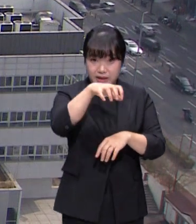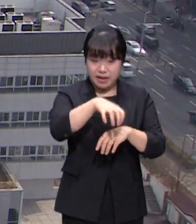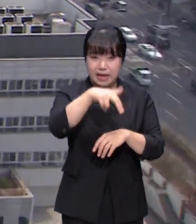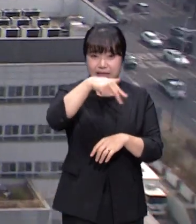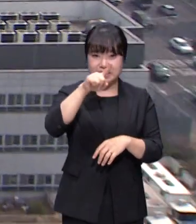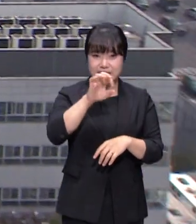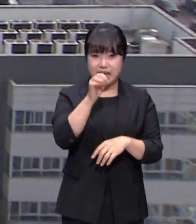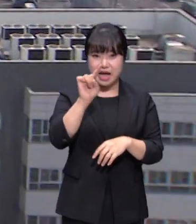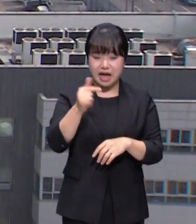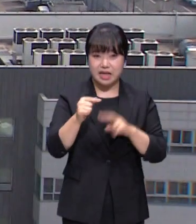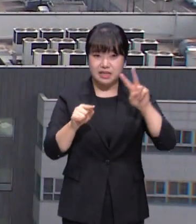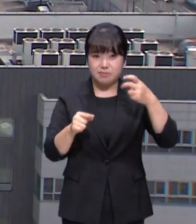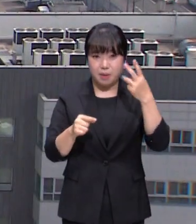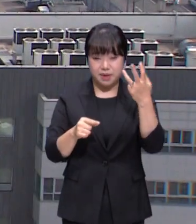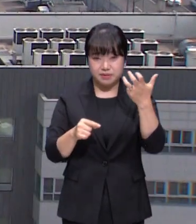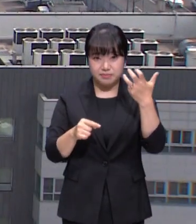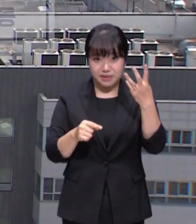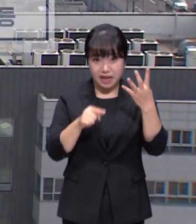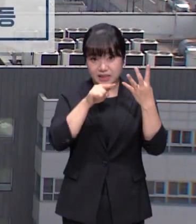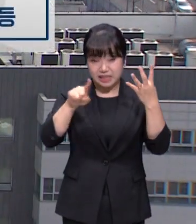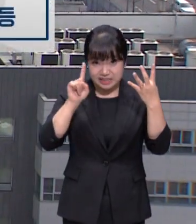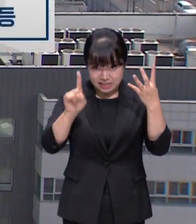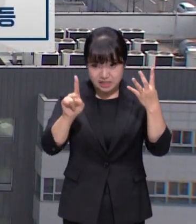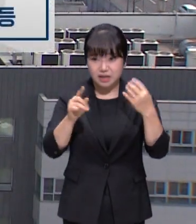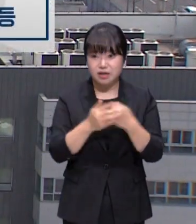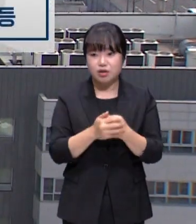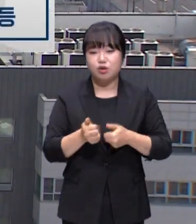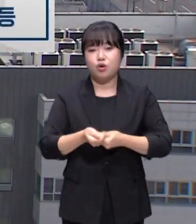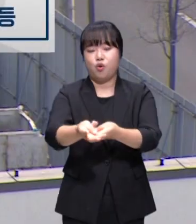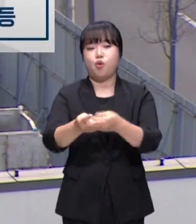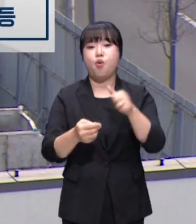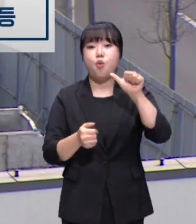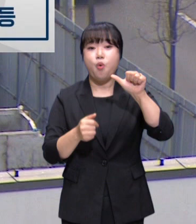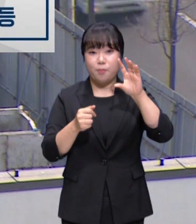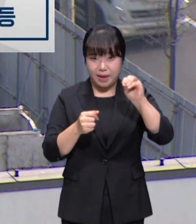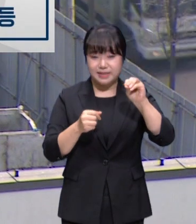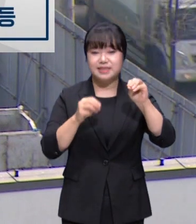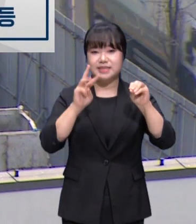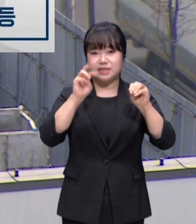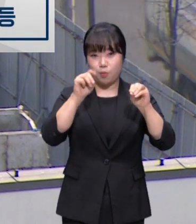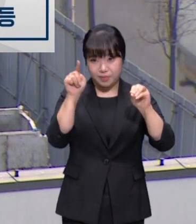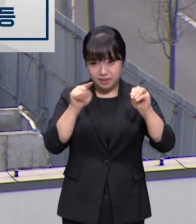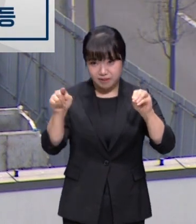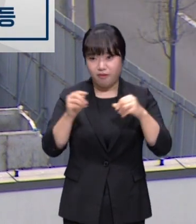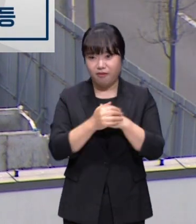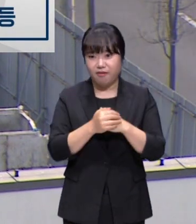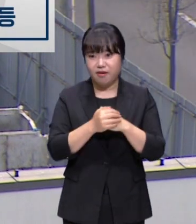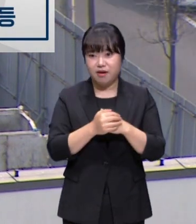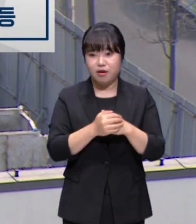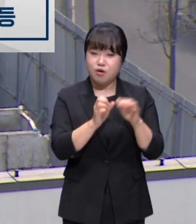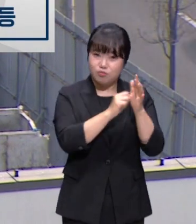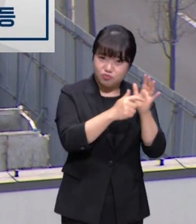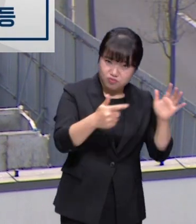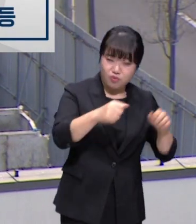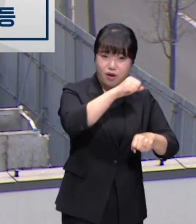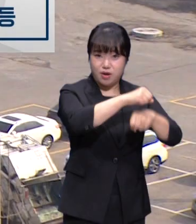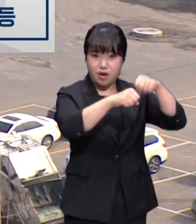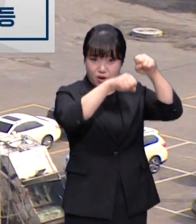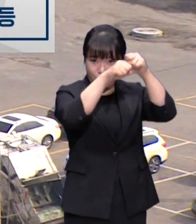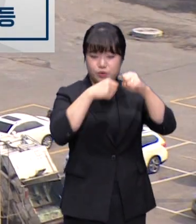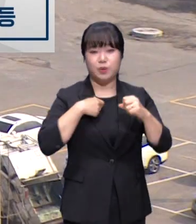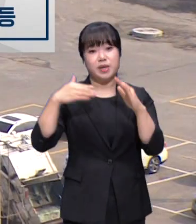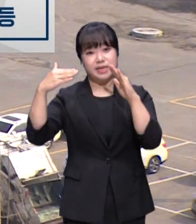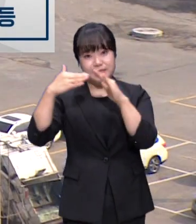장안동 284-1번지 일대 약 5만 제곱미터로 복합 개발을 통해 물류, 여가, 주거 복합